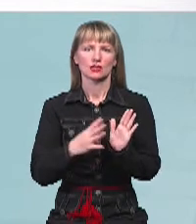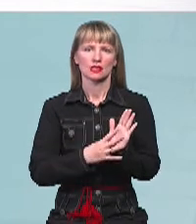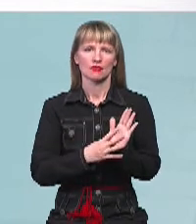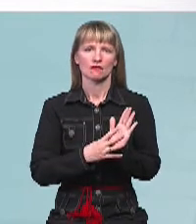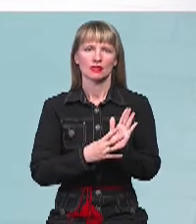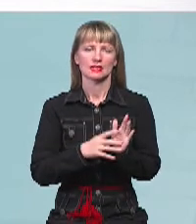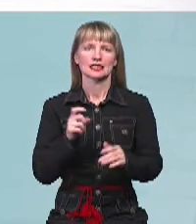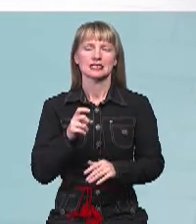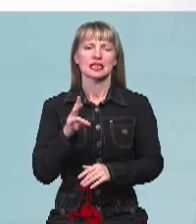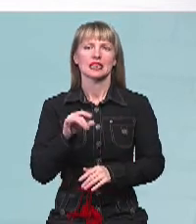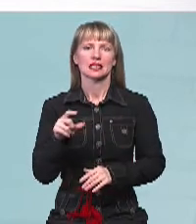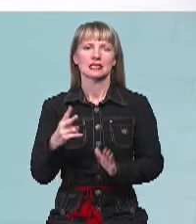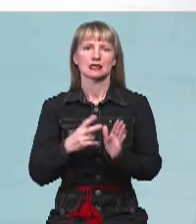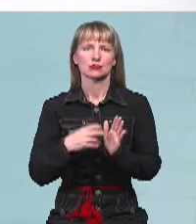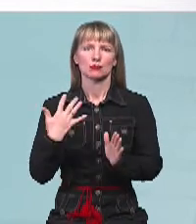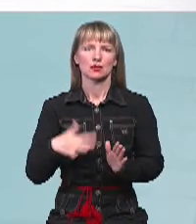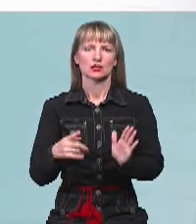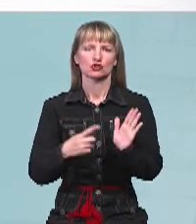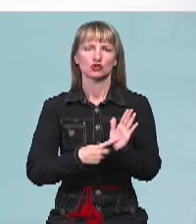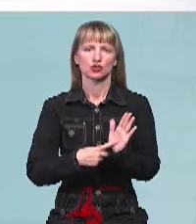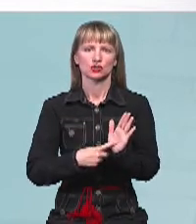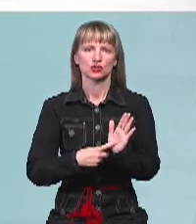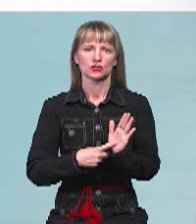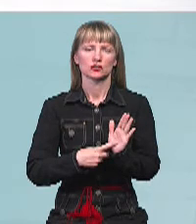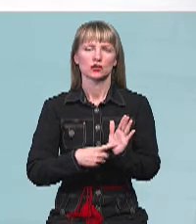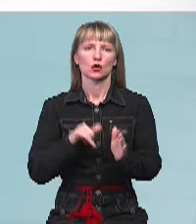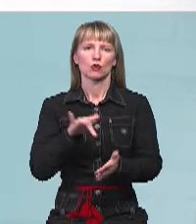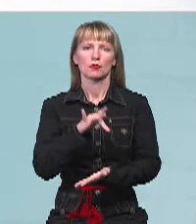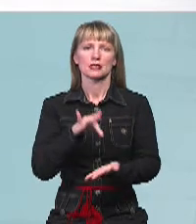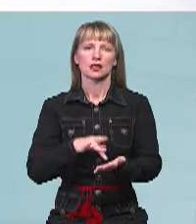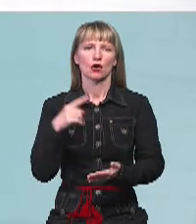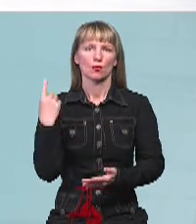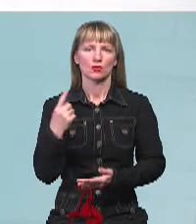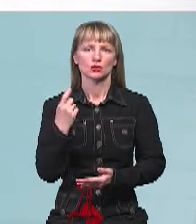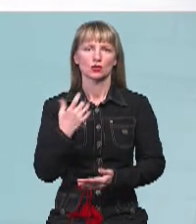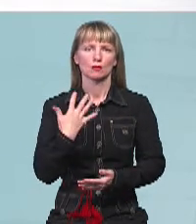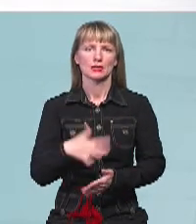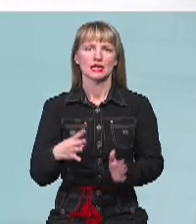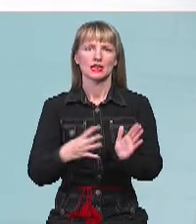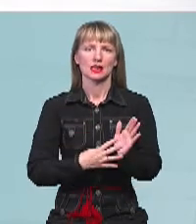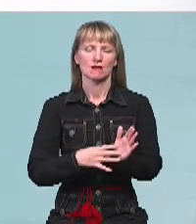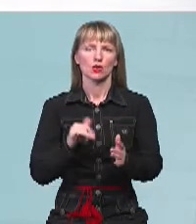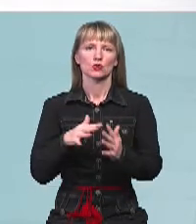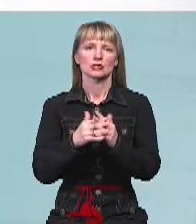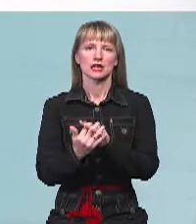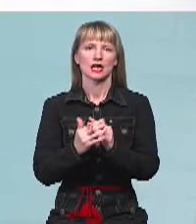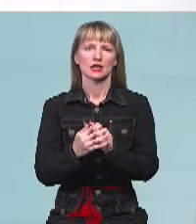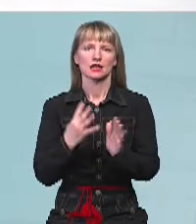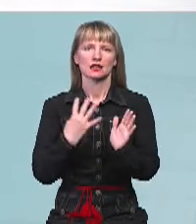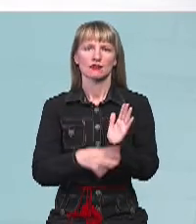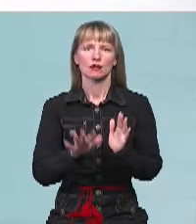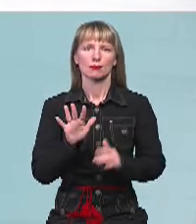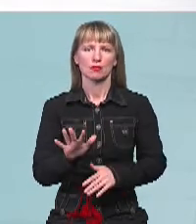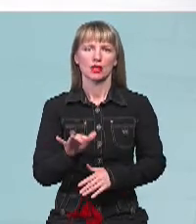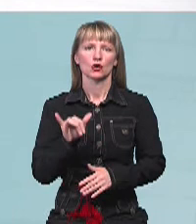999. З них 756 – у містах області, 159 – у селах,